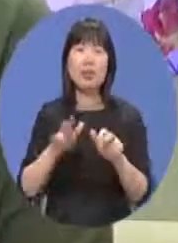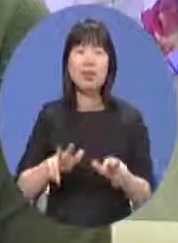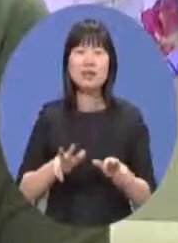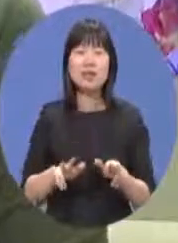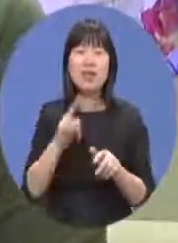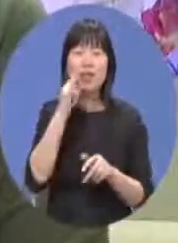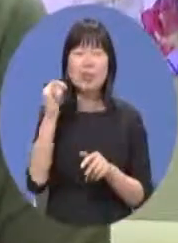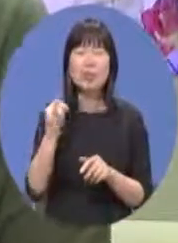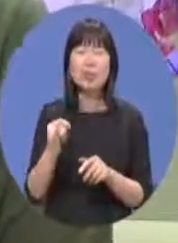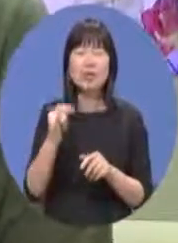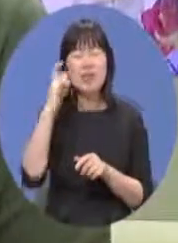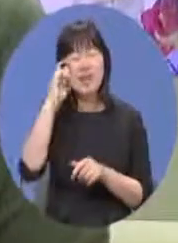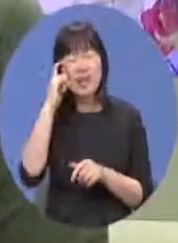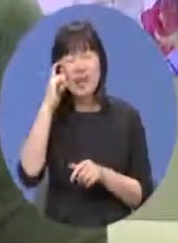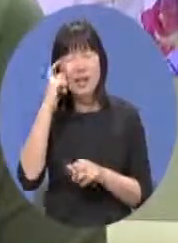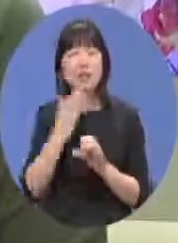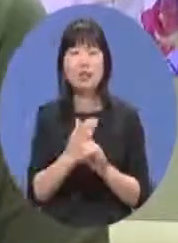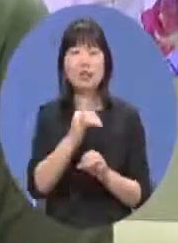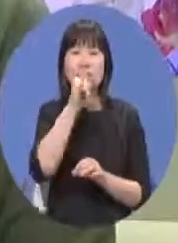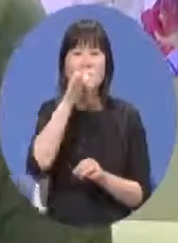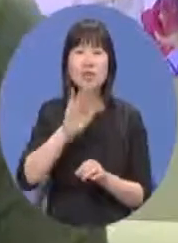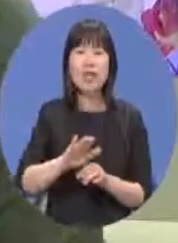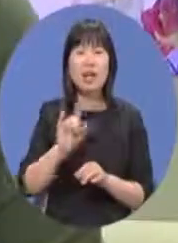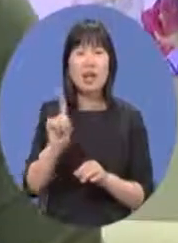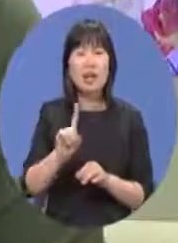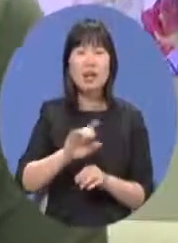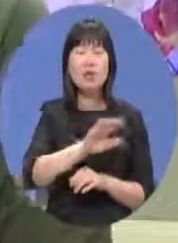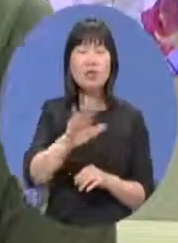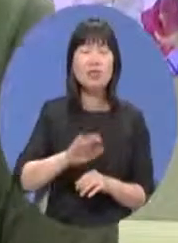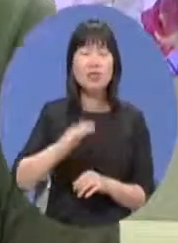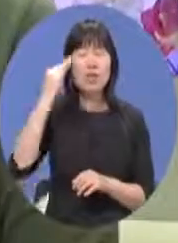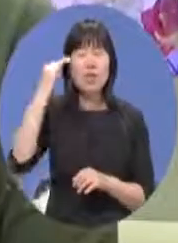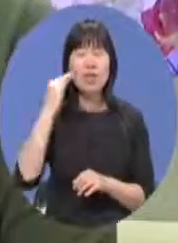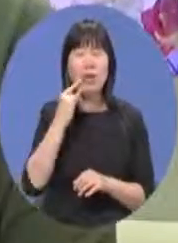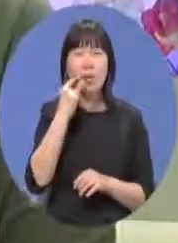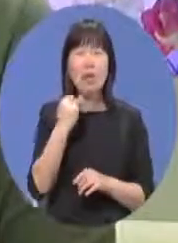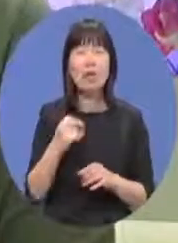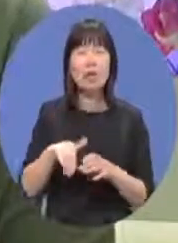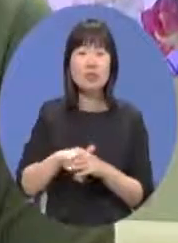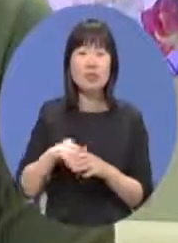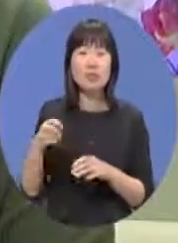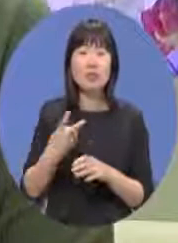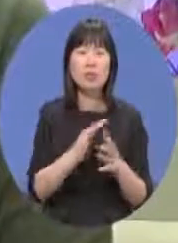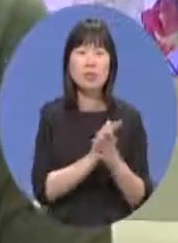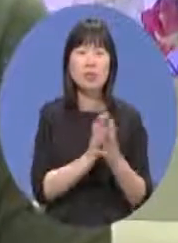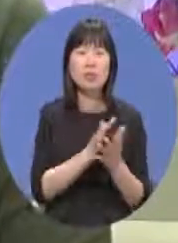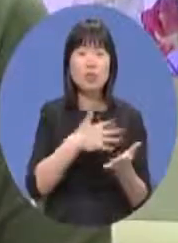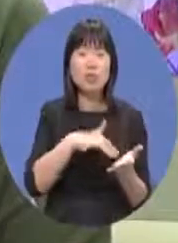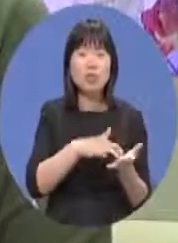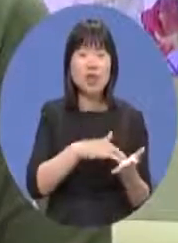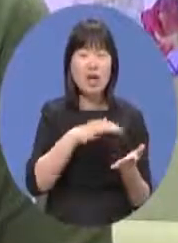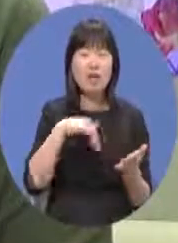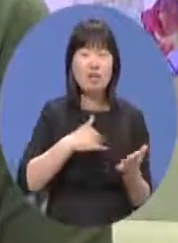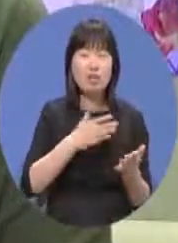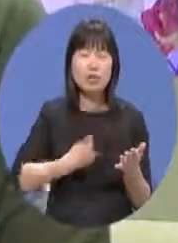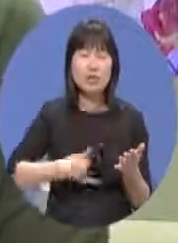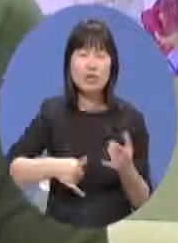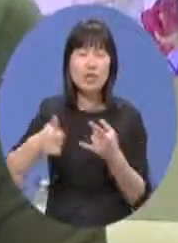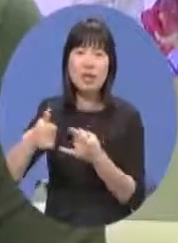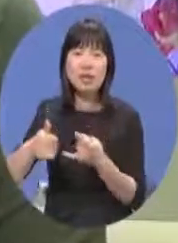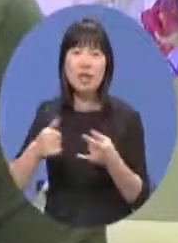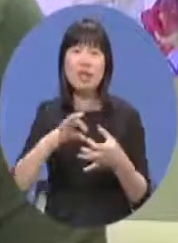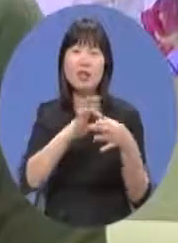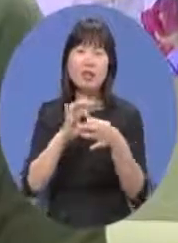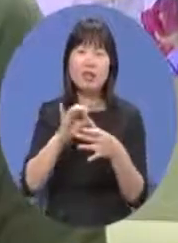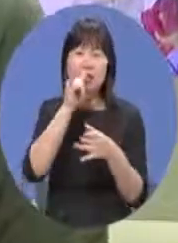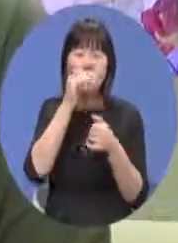이제 어머님이 계속 궁리를 하고 계시는 건데, 아무래도 우리나라는 엄마의 문화나 이제 친구 숫자가 우리 아이에게까지